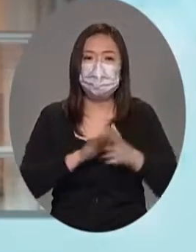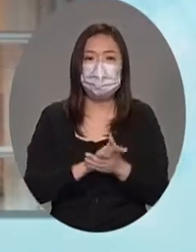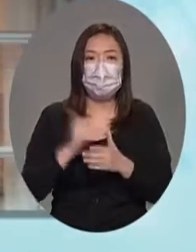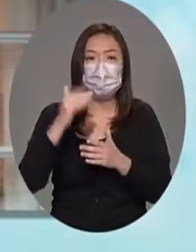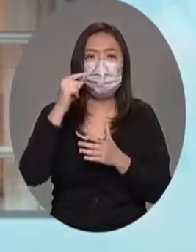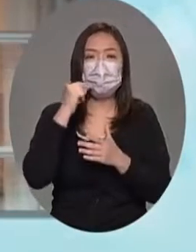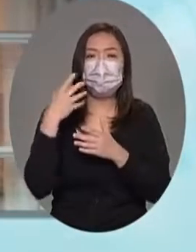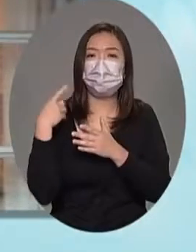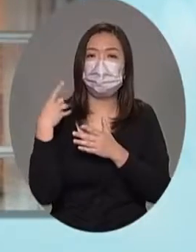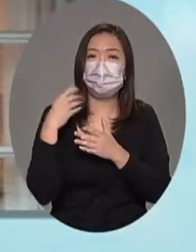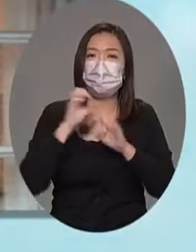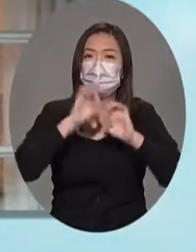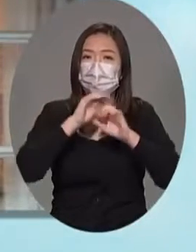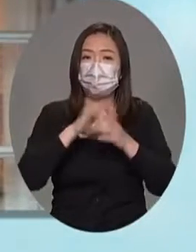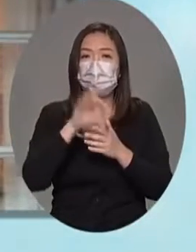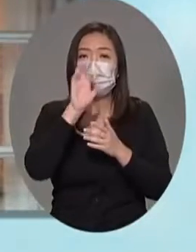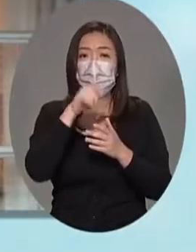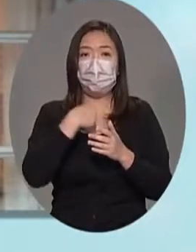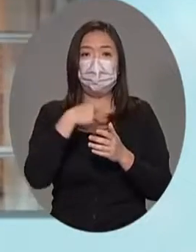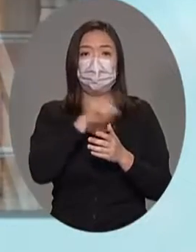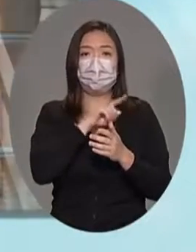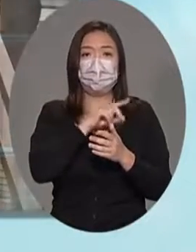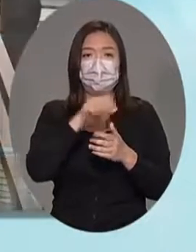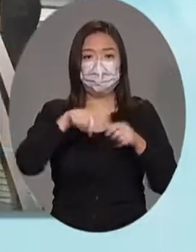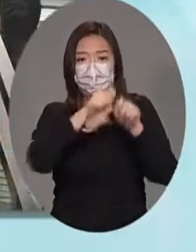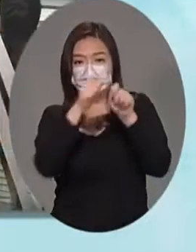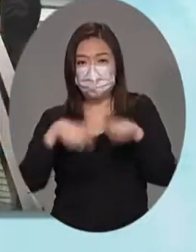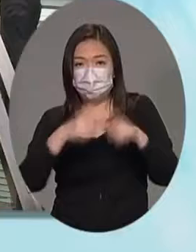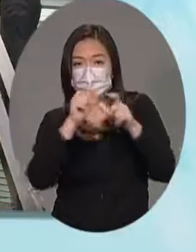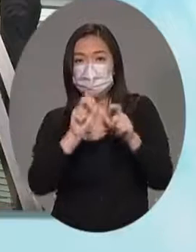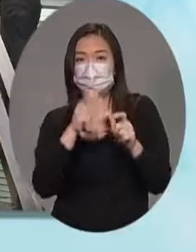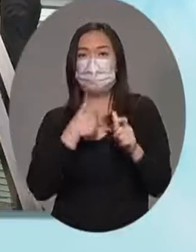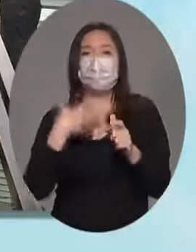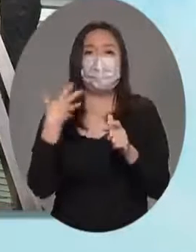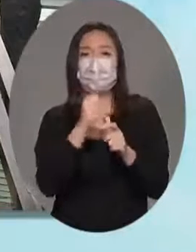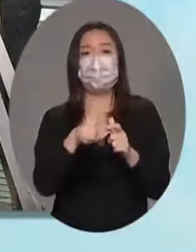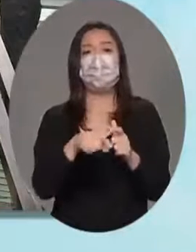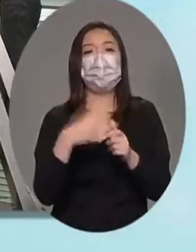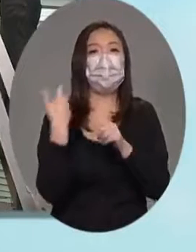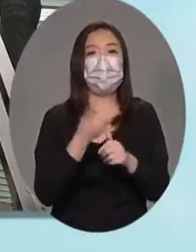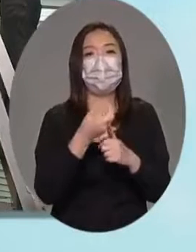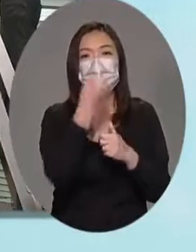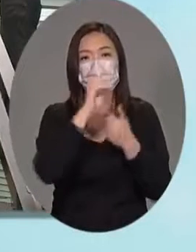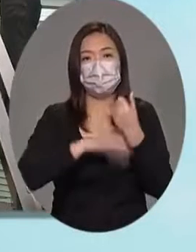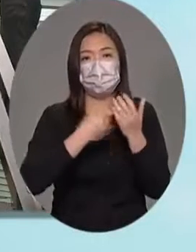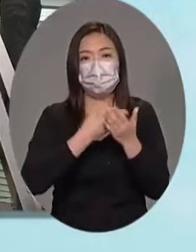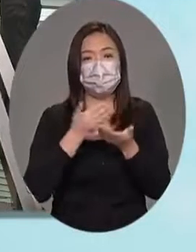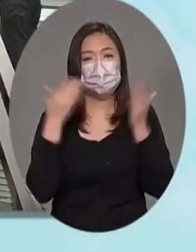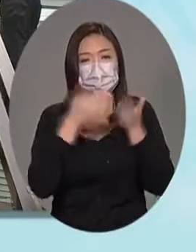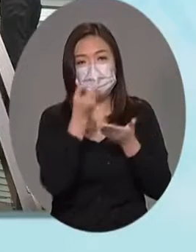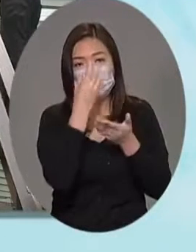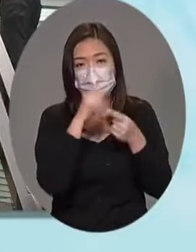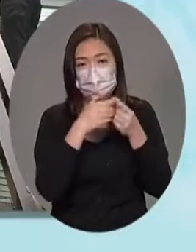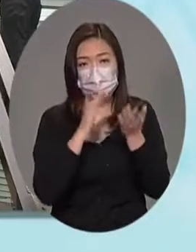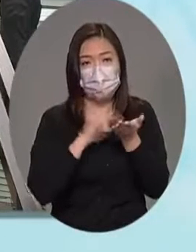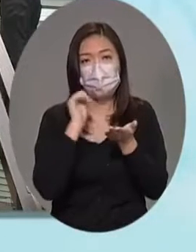活近日發表公開聲明，說自己仲是雕塑的擁有人，已經委託在香港的律師向港大發信，要